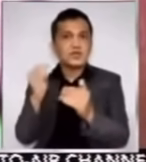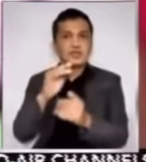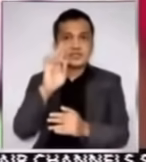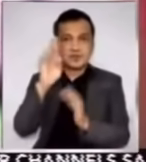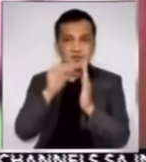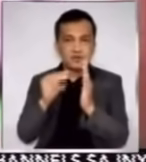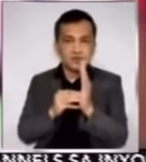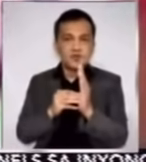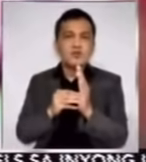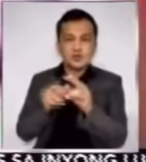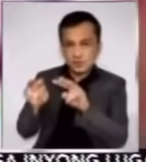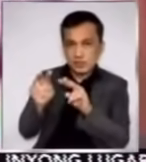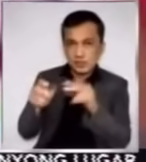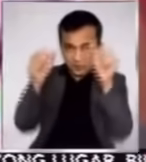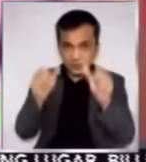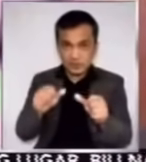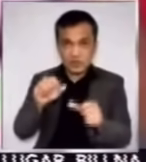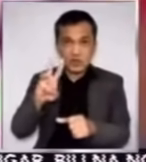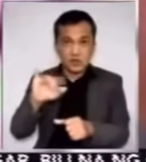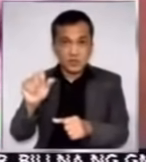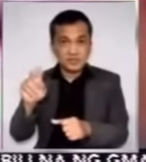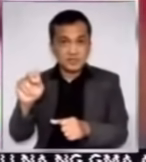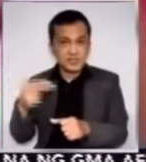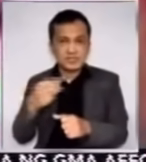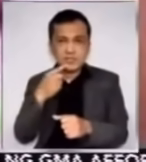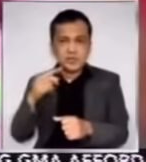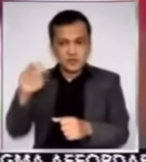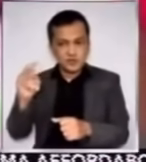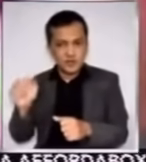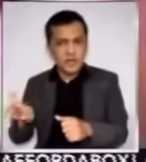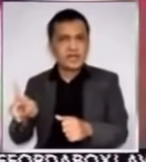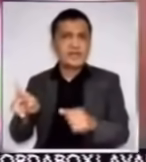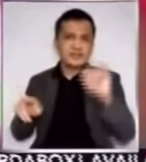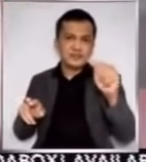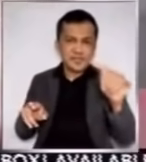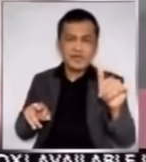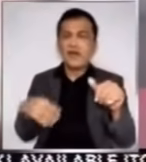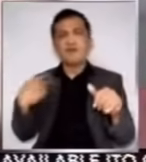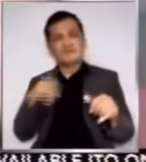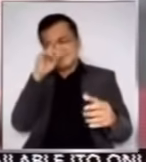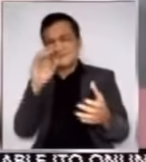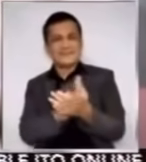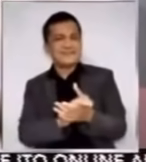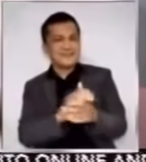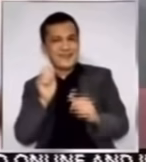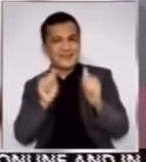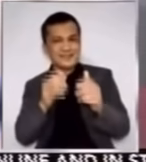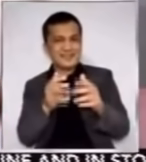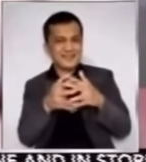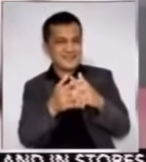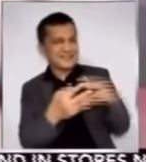Smith. Ayon kay Jomar at Jake, hindi sila makapaniwalang napansin sila ng Hollywood actor. Gabi sobrang saya namin